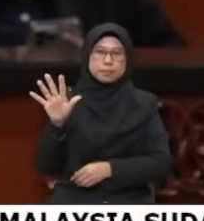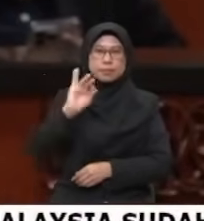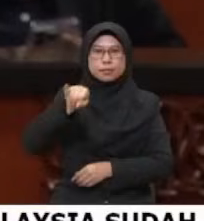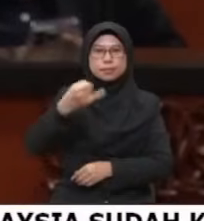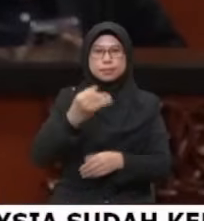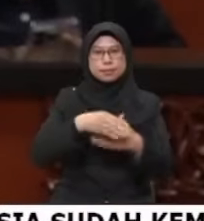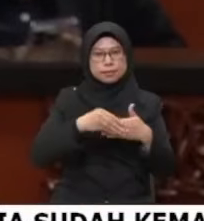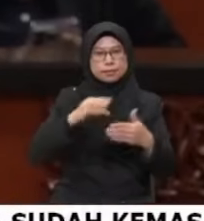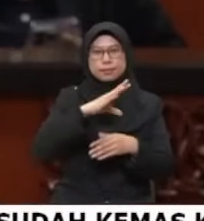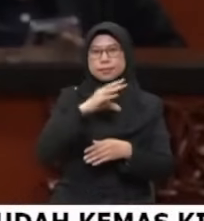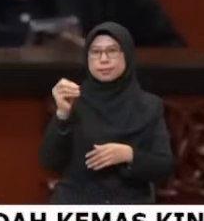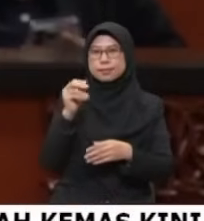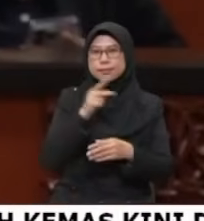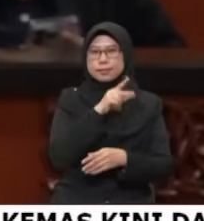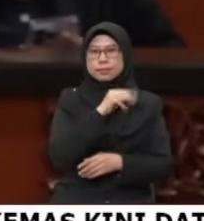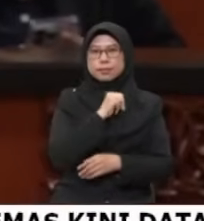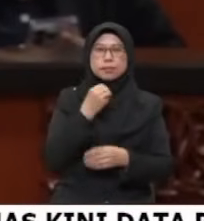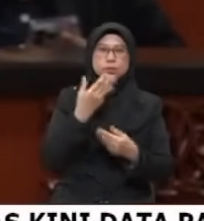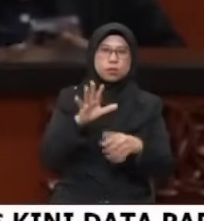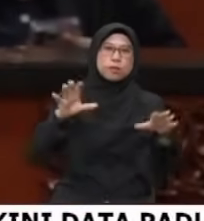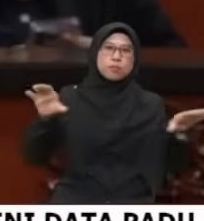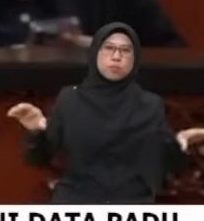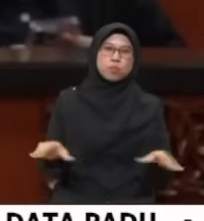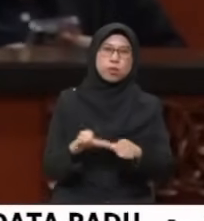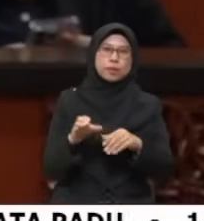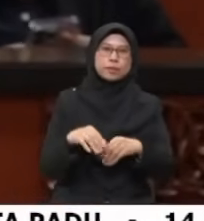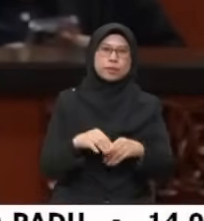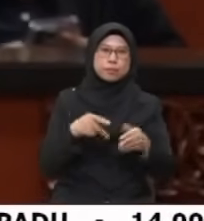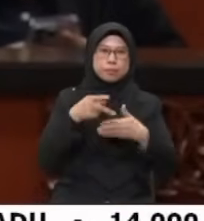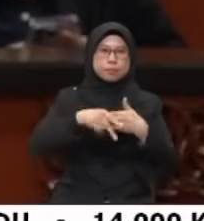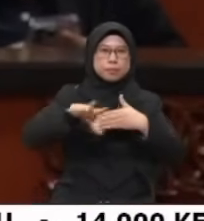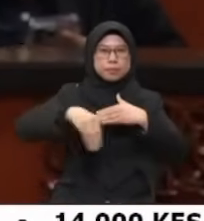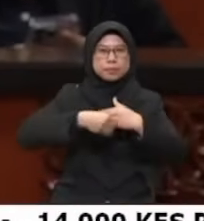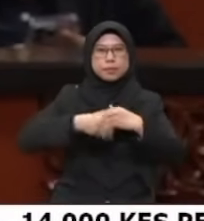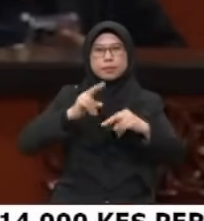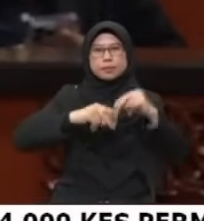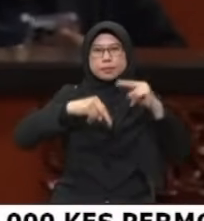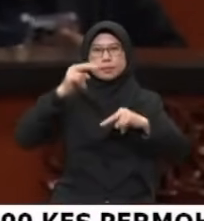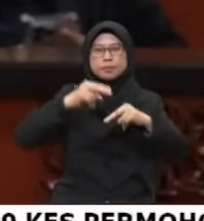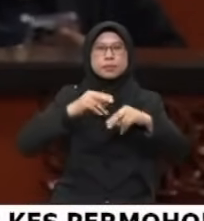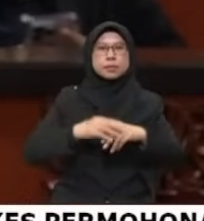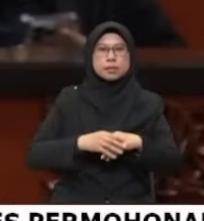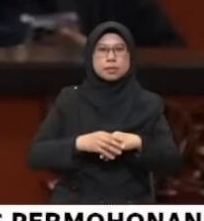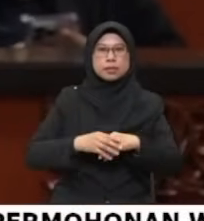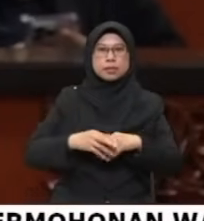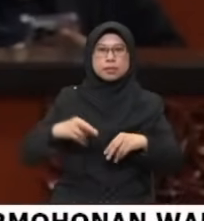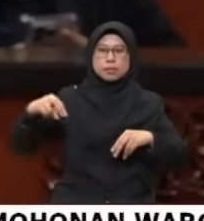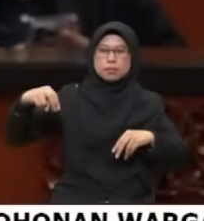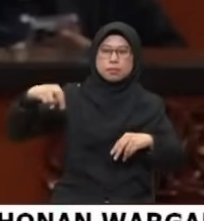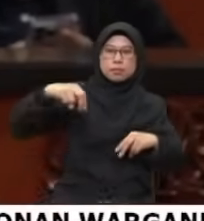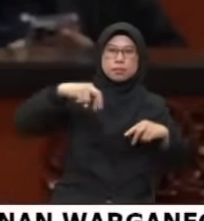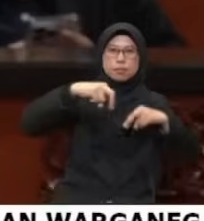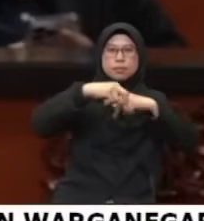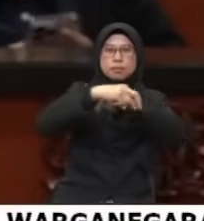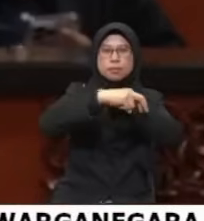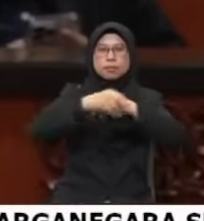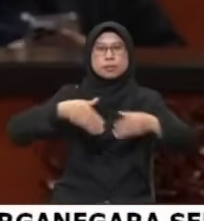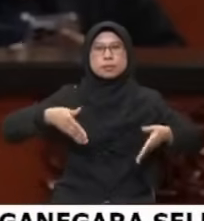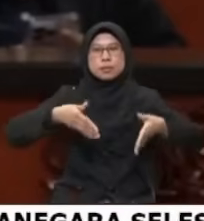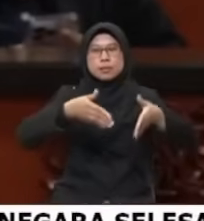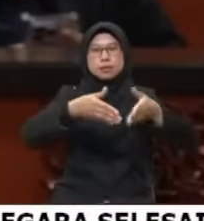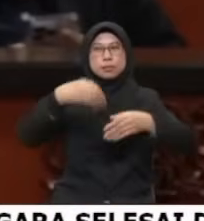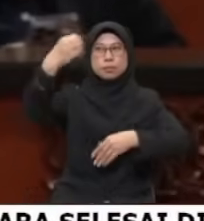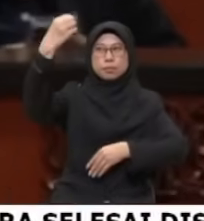juta Selain itu Kementerian telah melaksanakan program tambahan iaitu pembinaan lintasanjalan kaki searas